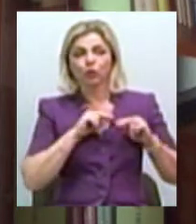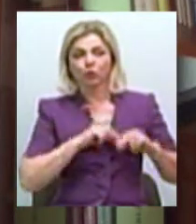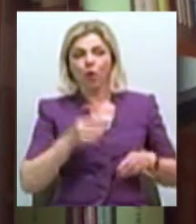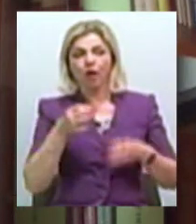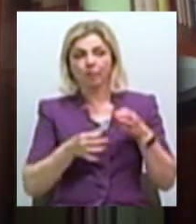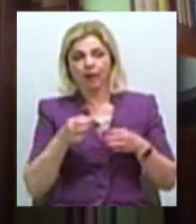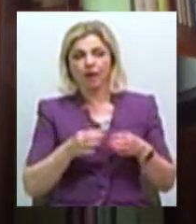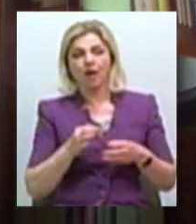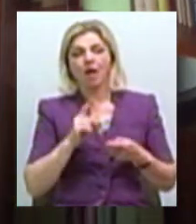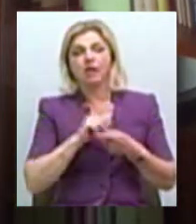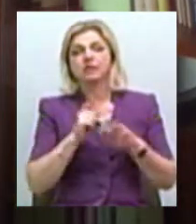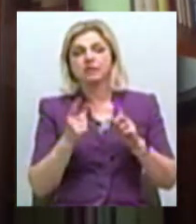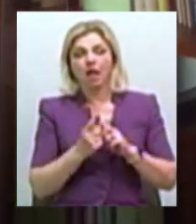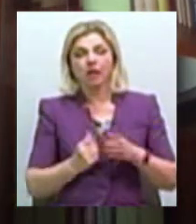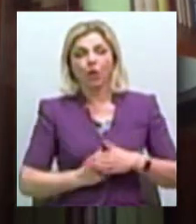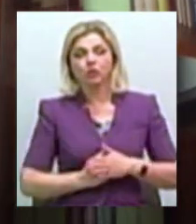стало основанням для